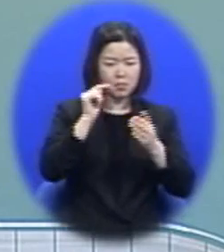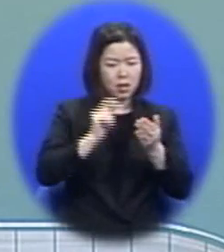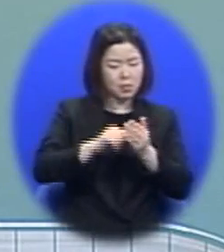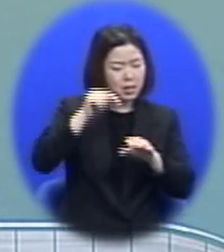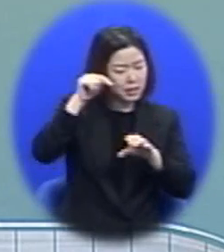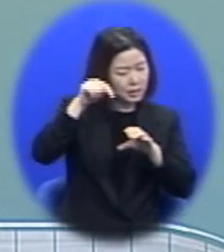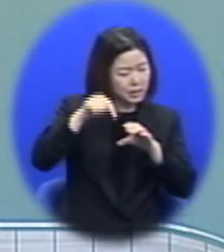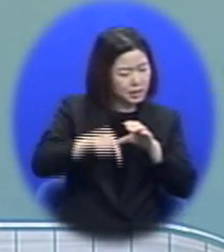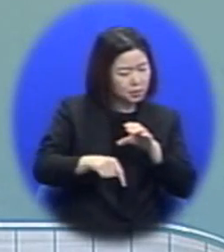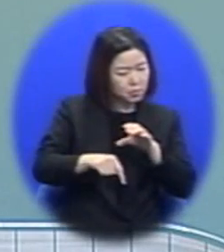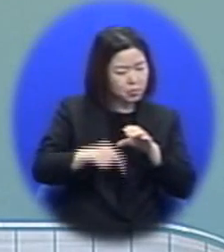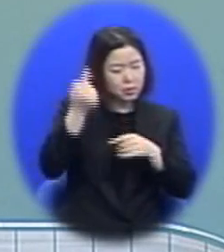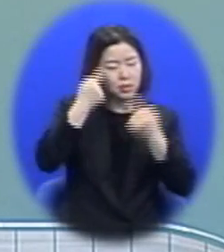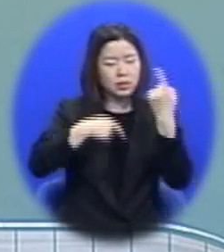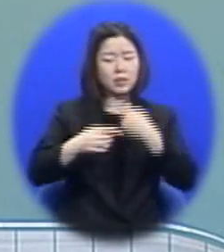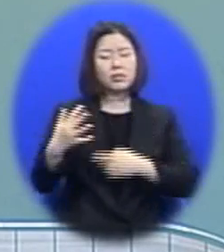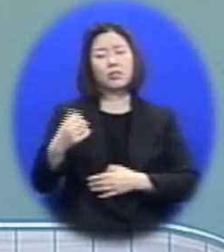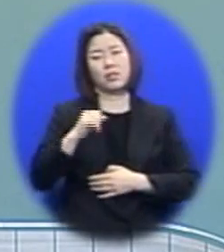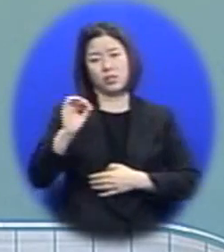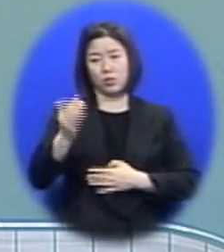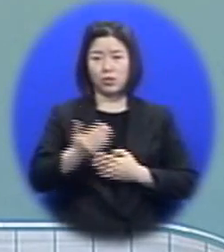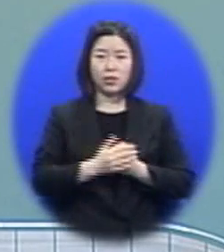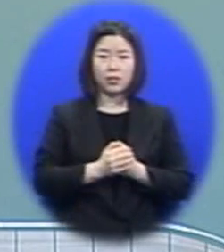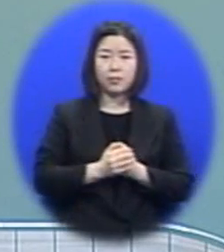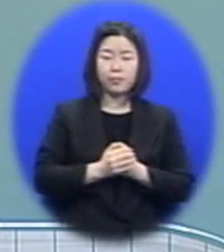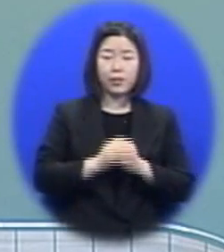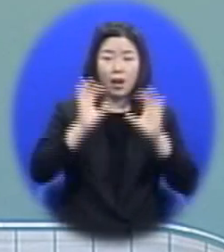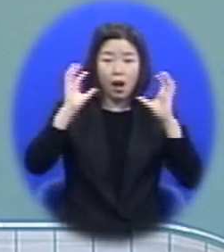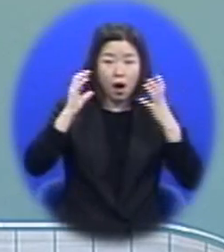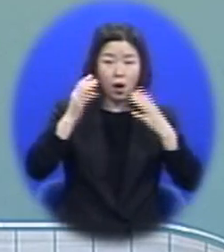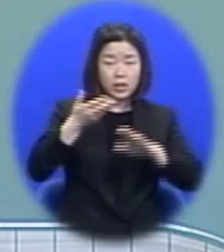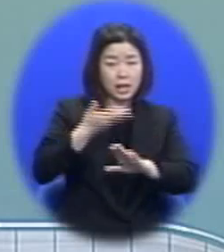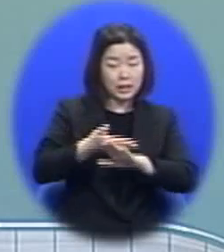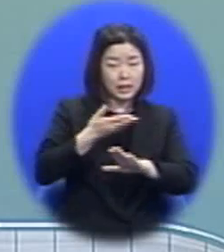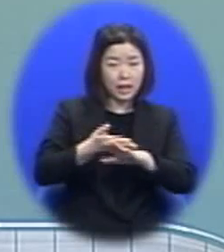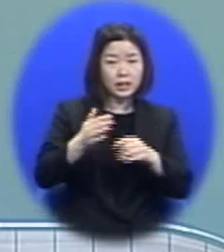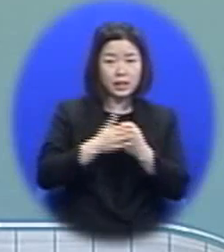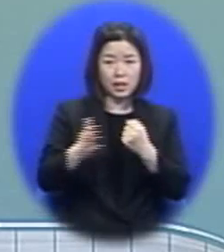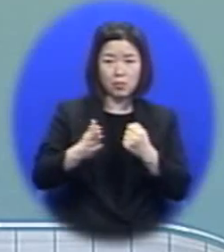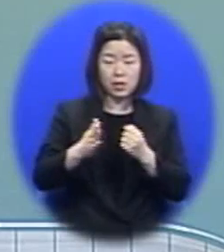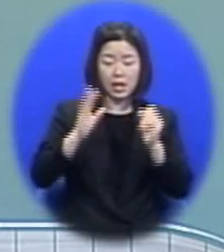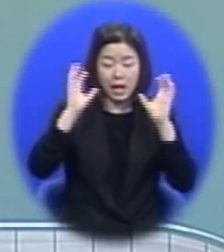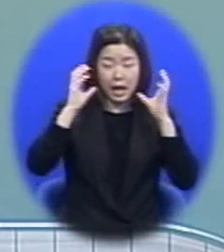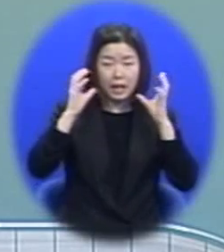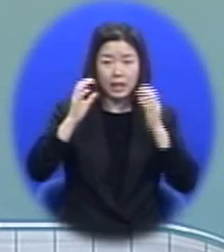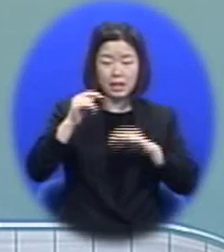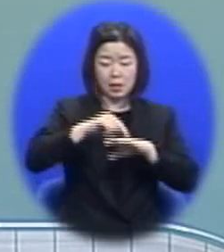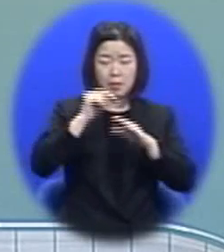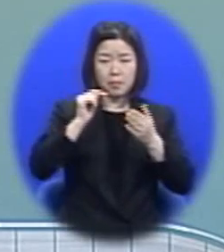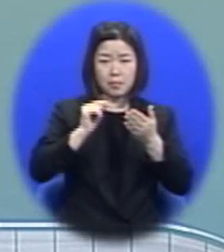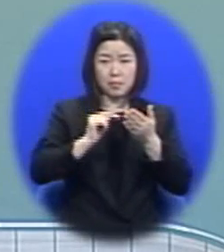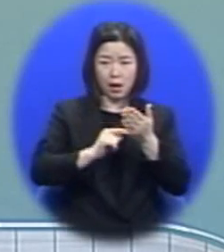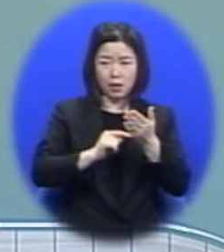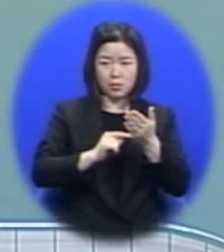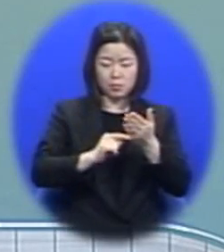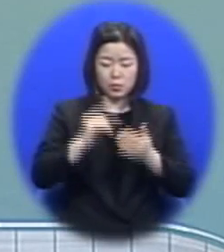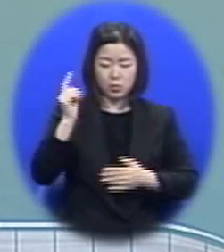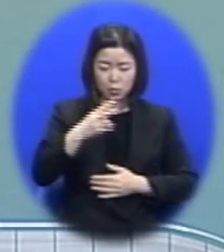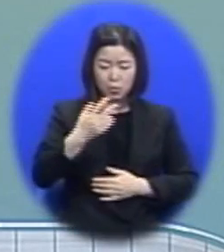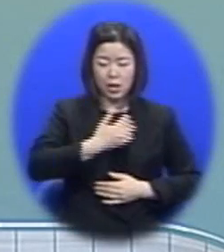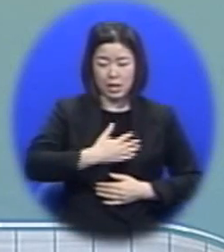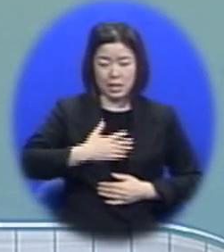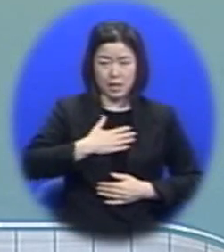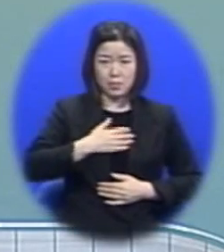상처를 가지게 되는 겁니다 어른들하고 달라서 어린아이는 마음이 감정이 더 섬세합니다